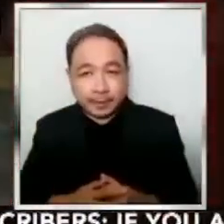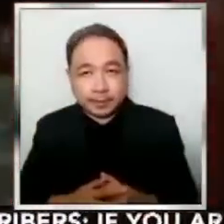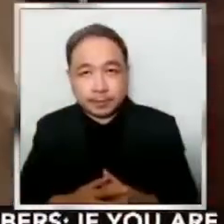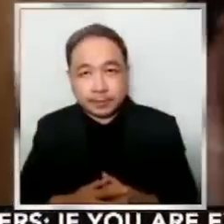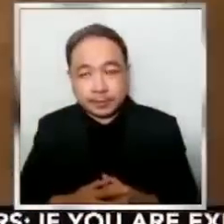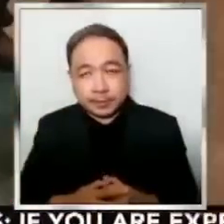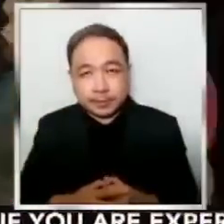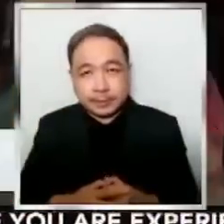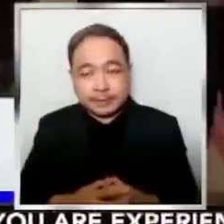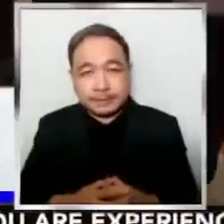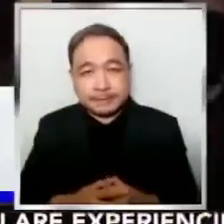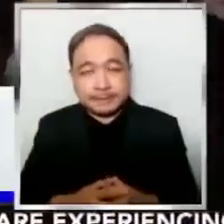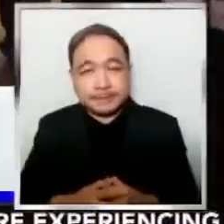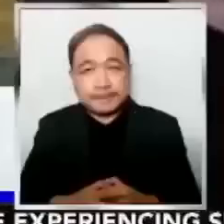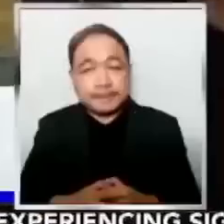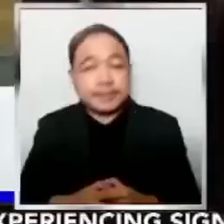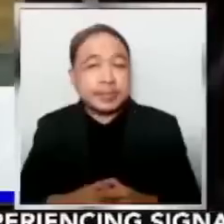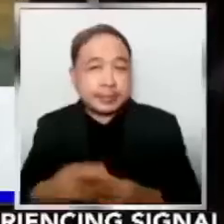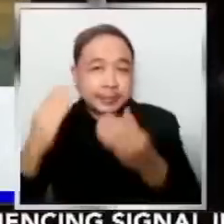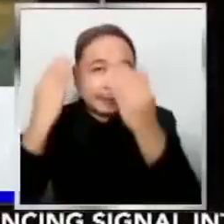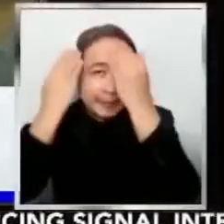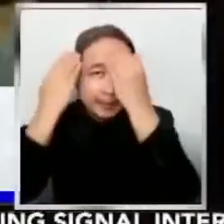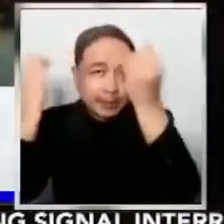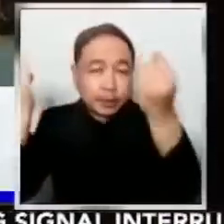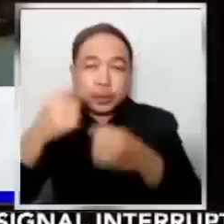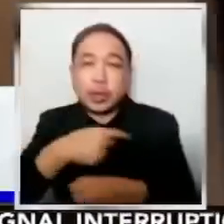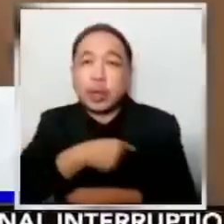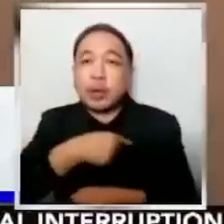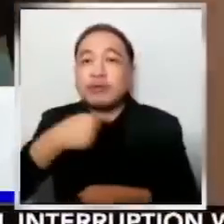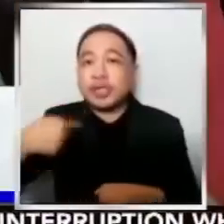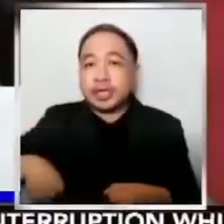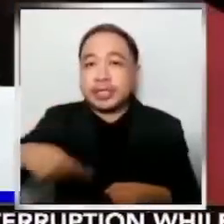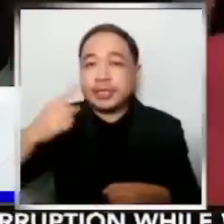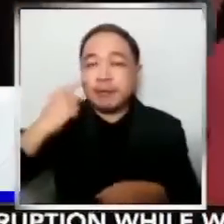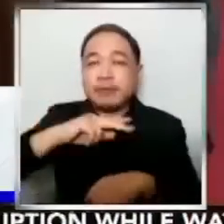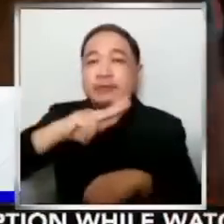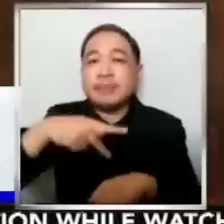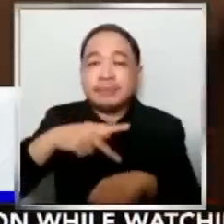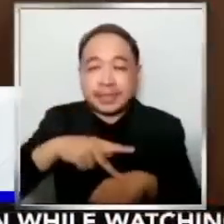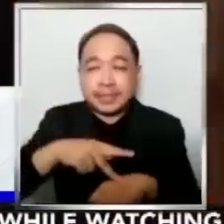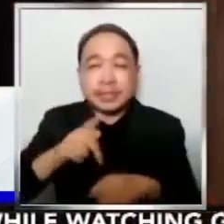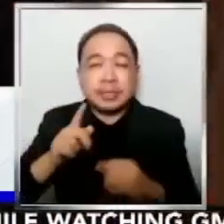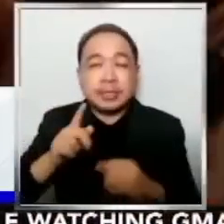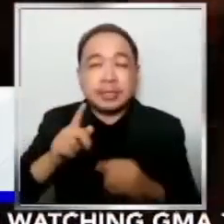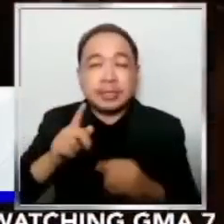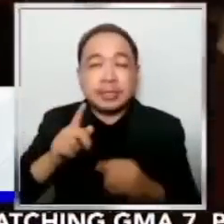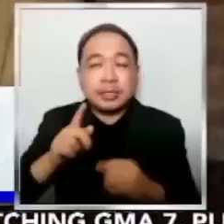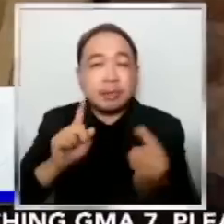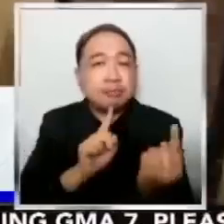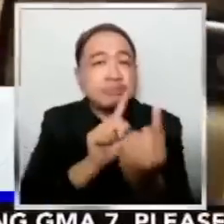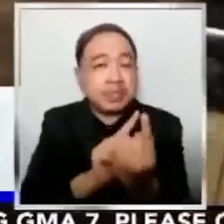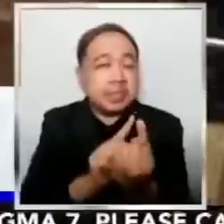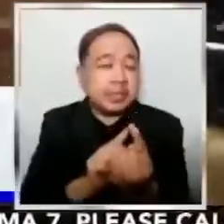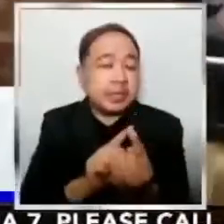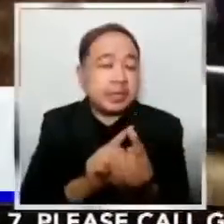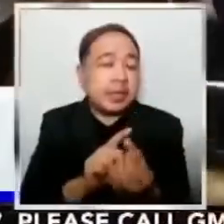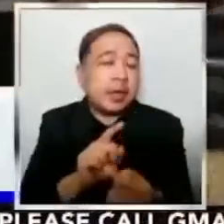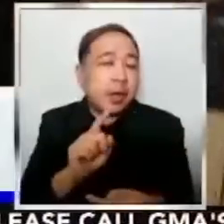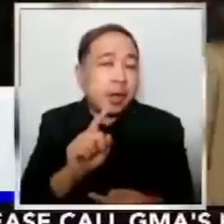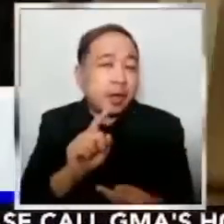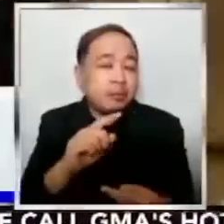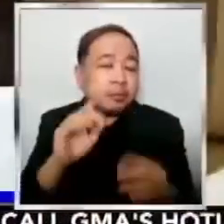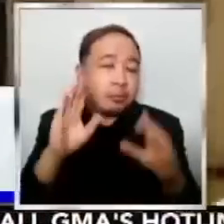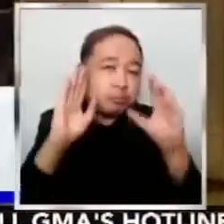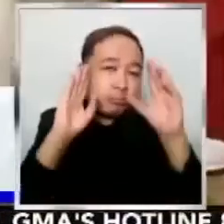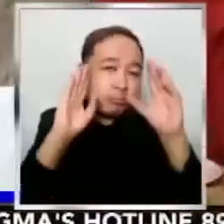Si Chinese Ambassador to the Philippines, Wang Silian, ang sumalubong kay President-elect Bongbong Marcos at asawang si Liza Marcos